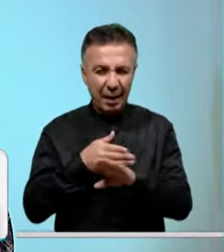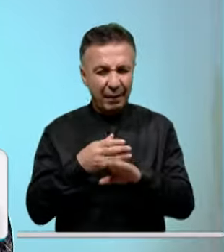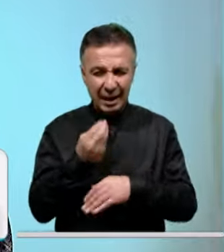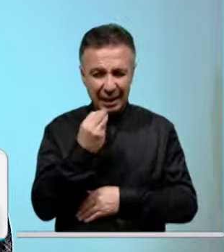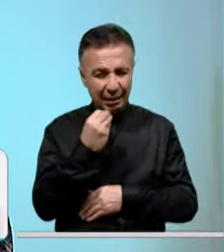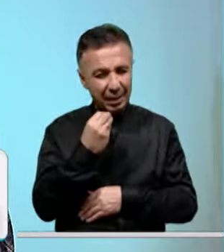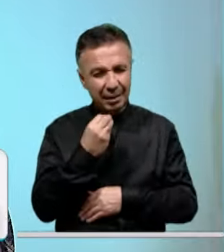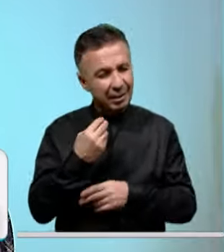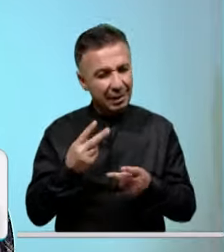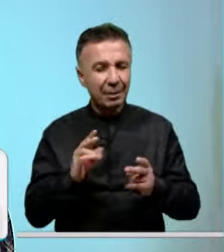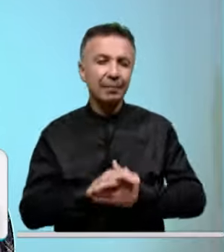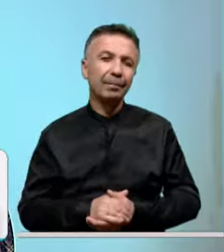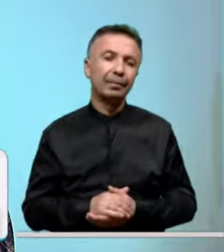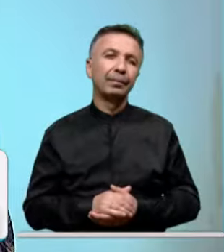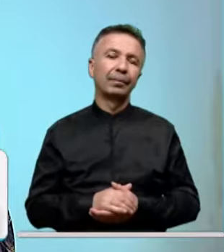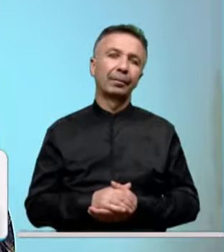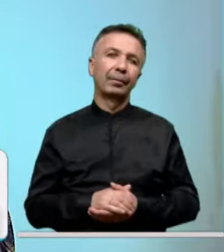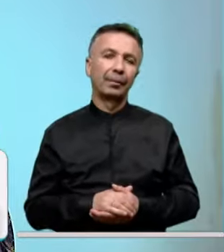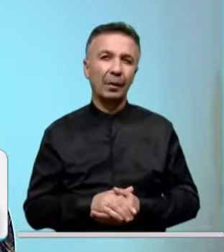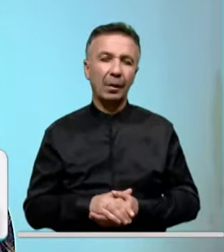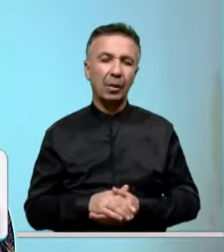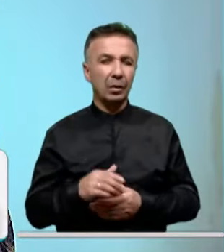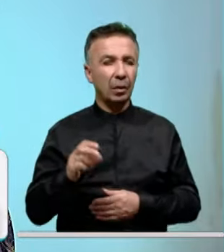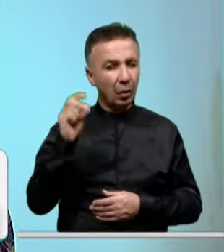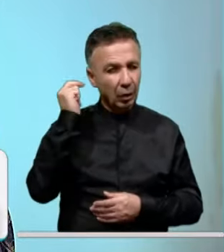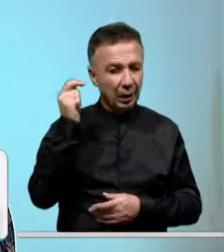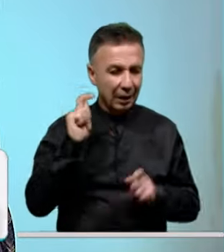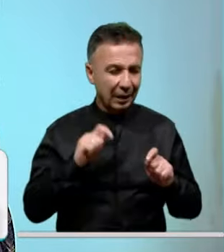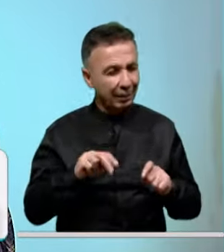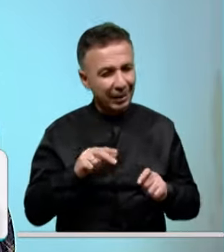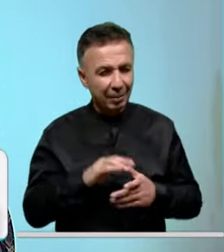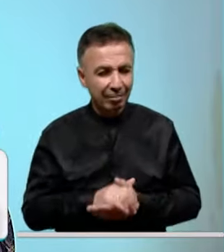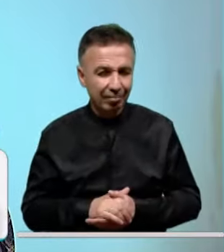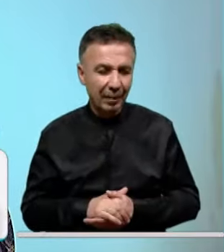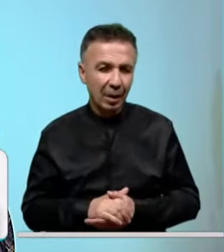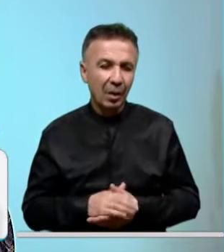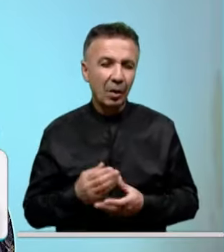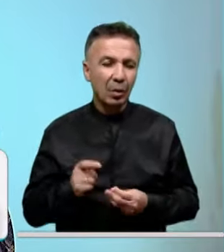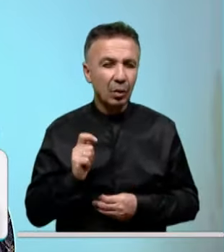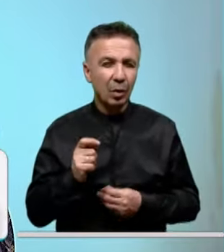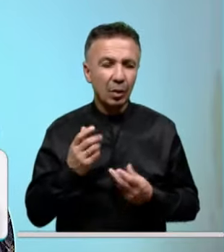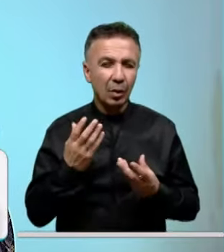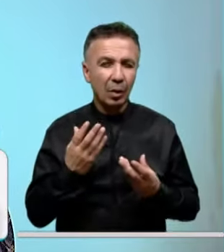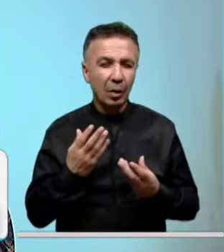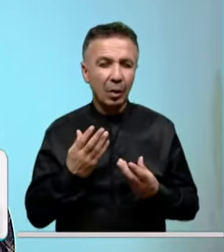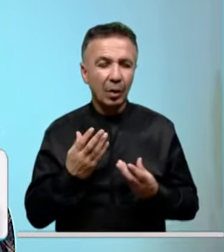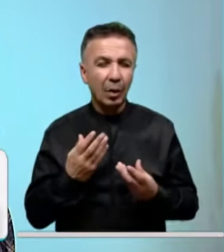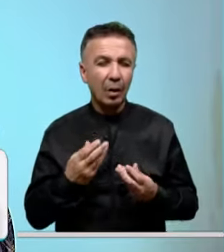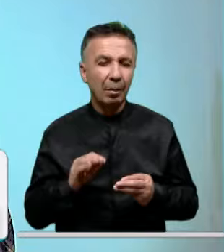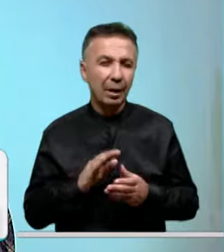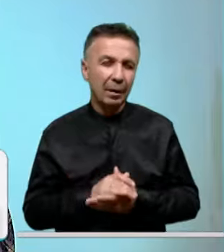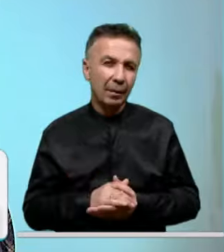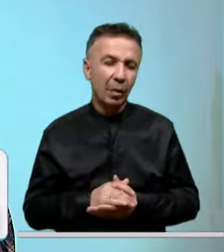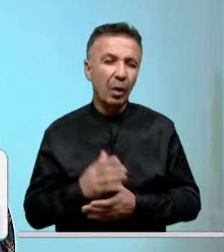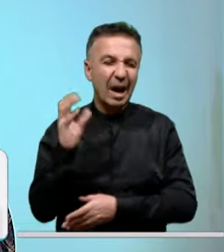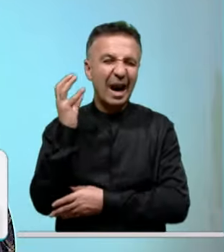mi? Halk arasında şöyle bir şey yaygın. Efendim unutkanlık yapar ve benzeri. Çok zorunlu olmadıkça yemenizi tavsiye etmeyiz. Ama o